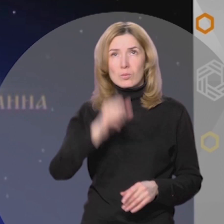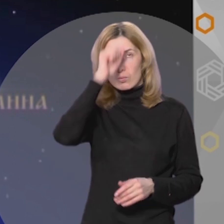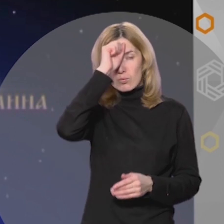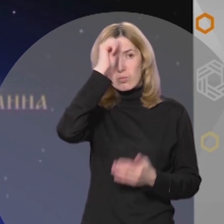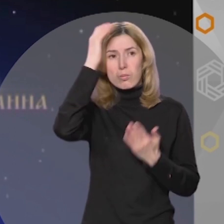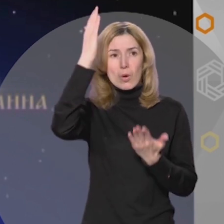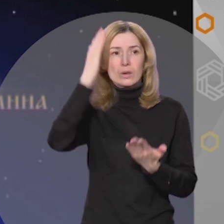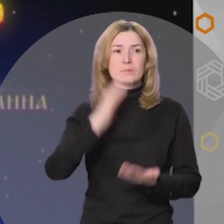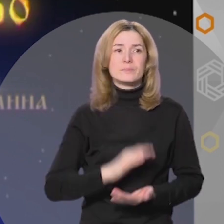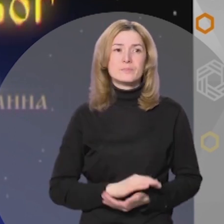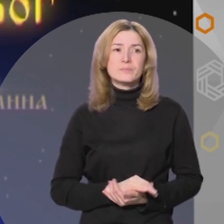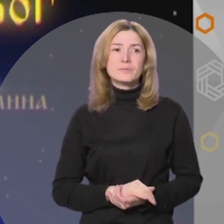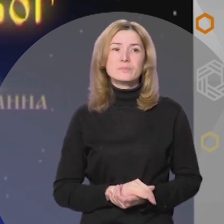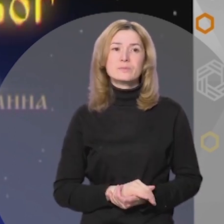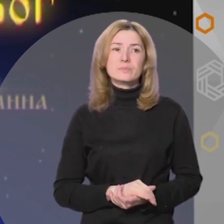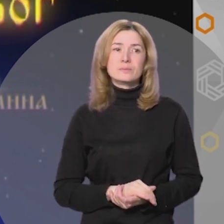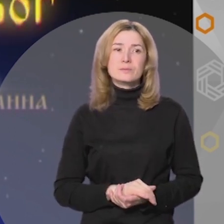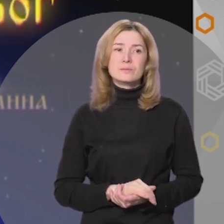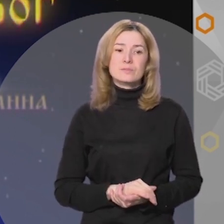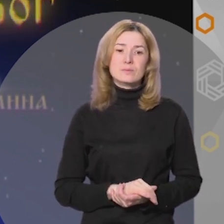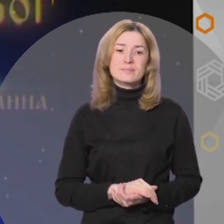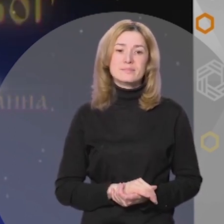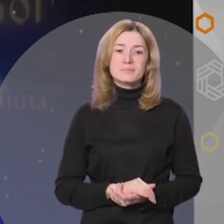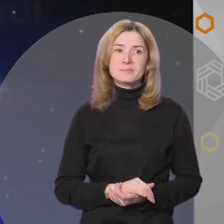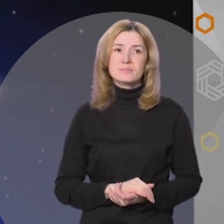было Бог.